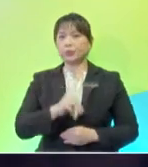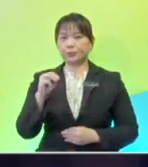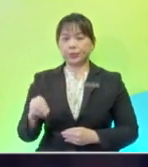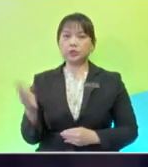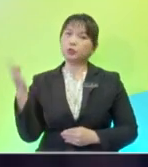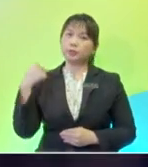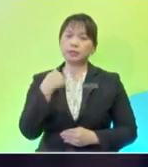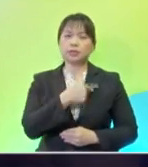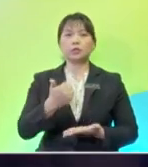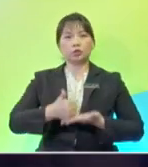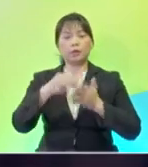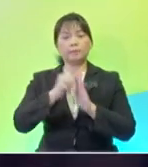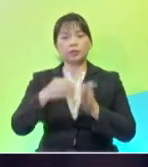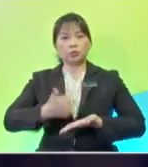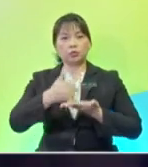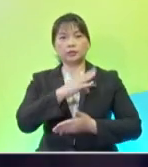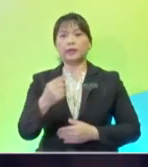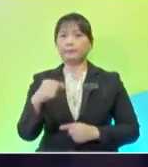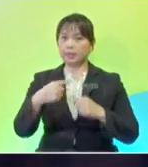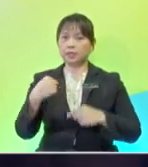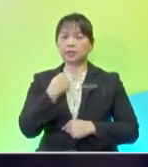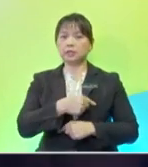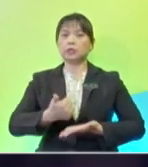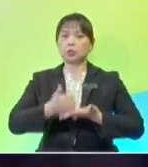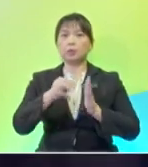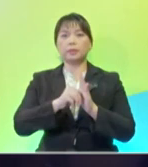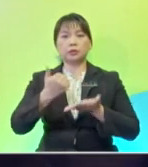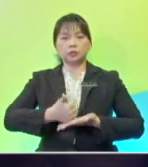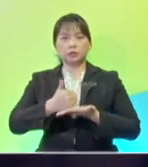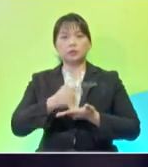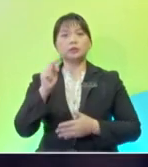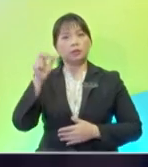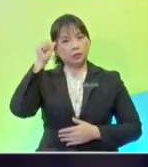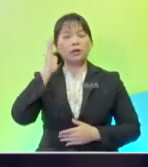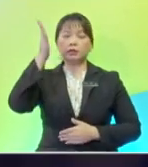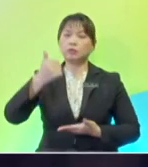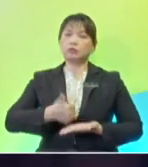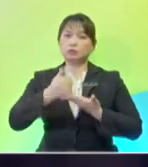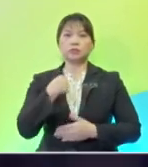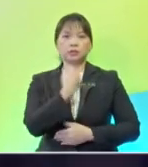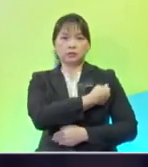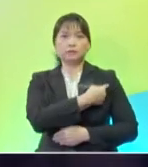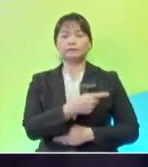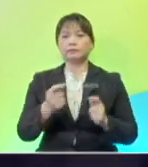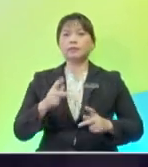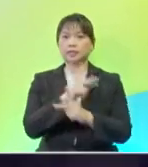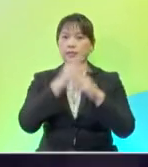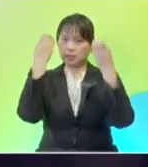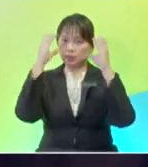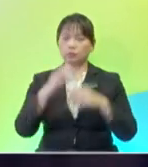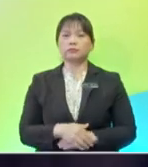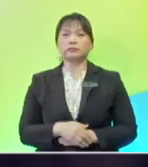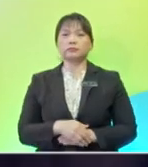kita tolong menolong dan bila kita tolong menolong nanti Allah pula yang akan tolong kita baik terima kasih kepada